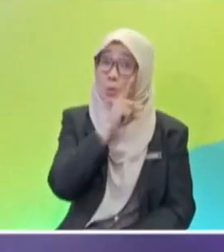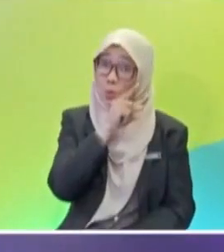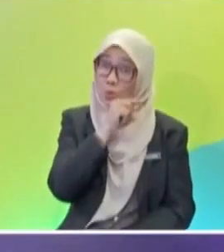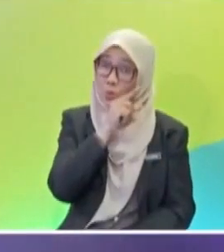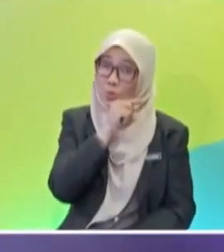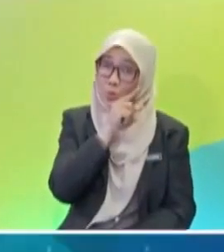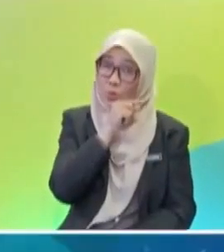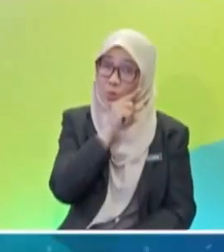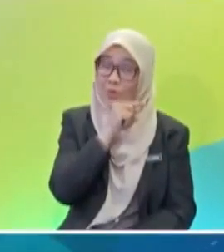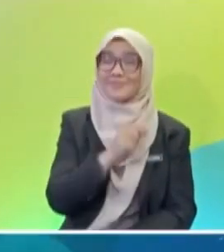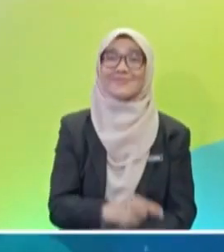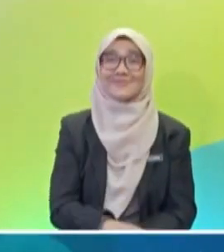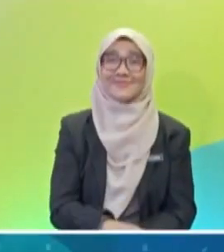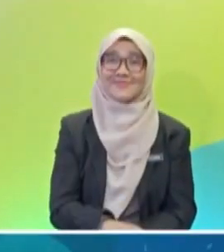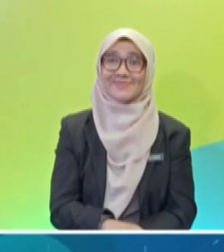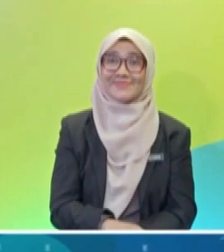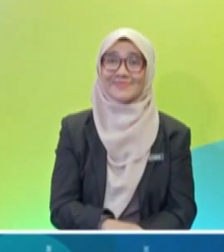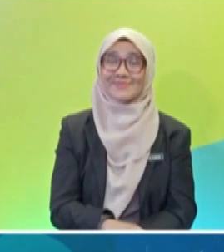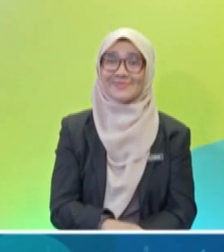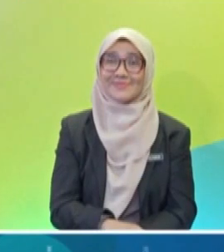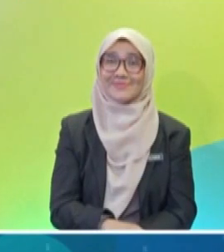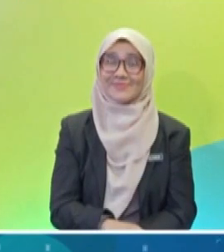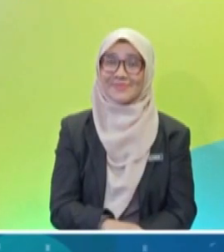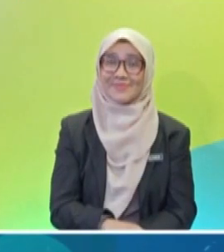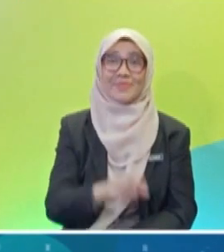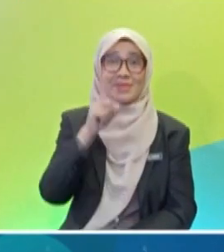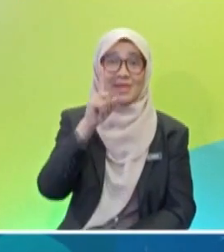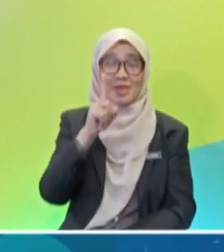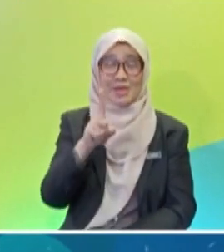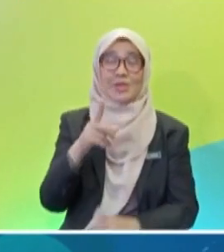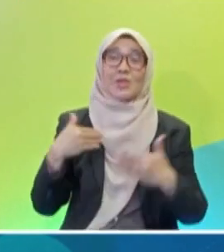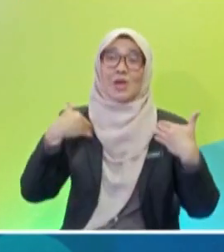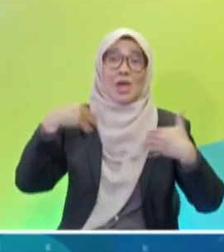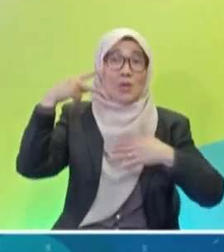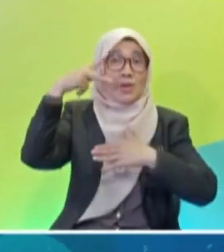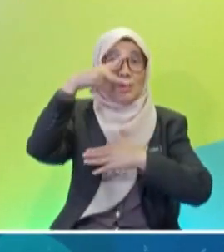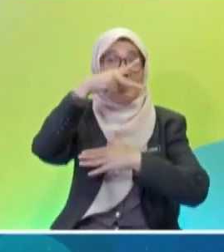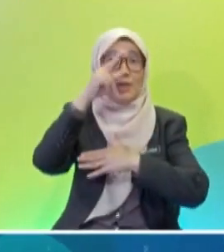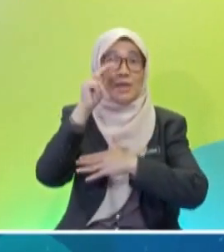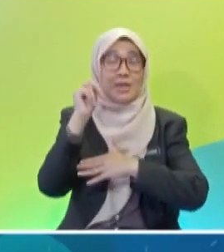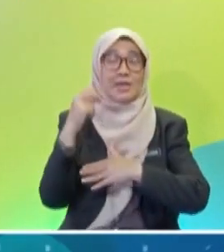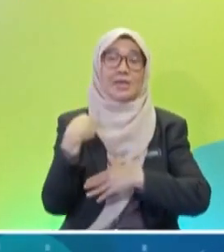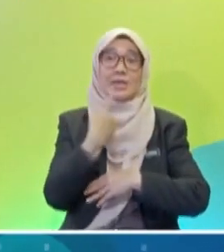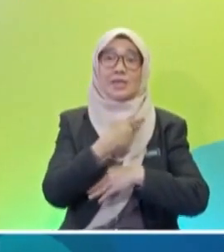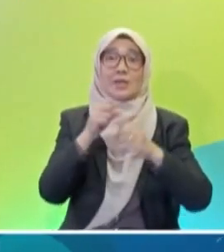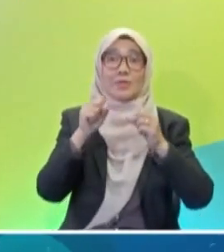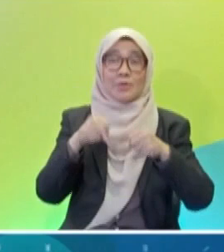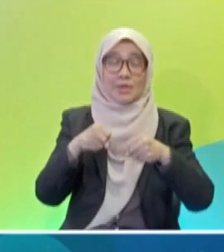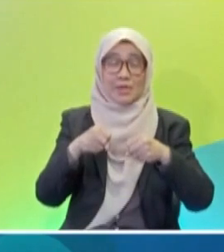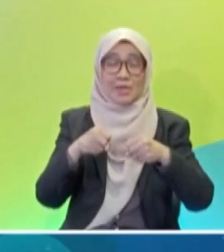burung nah burung adalah salah satu hewan peliharaan jadi kita boleh pelihara ini di dalam apel